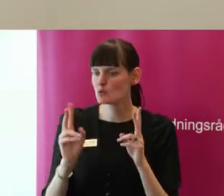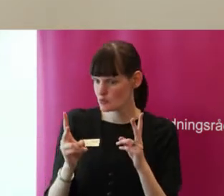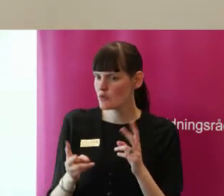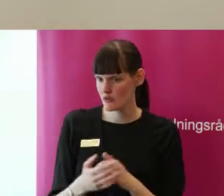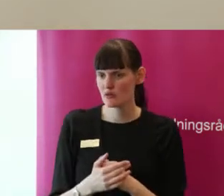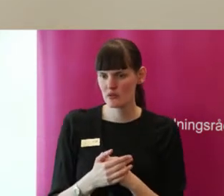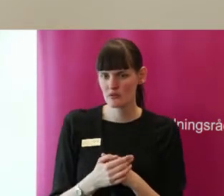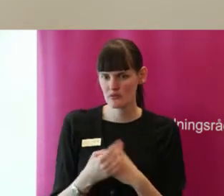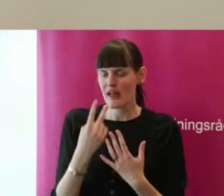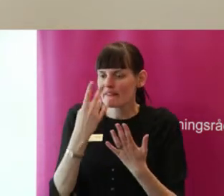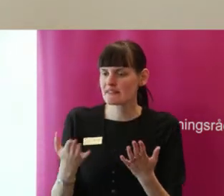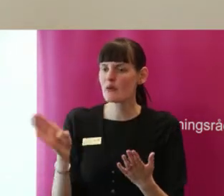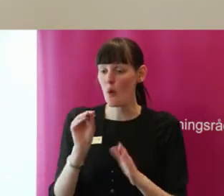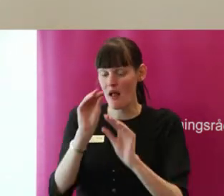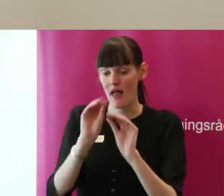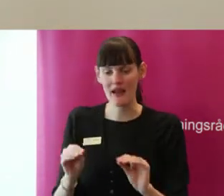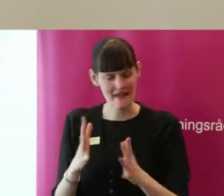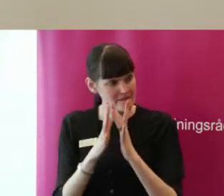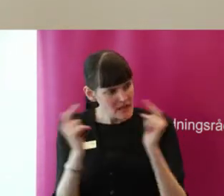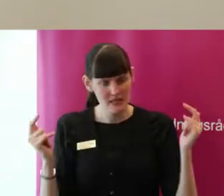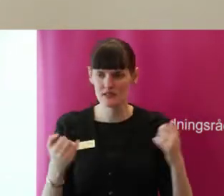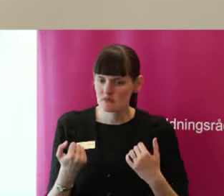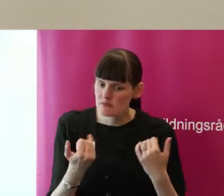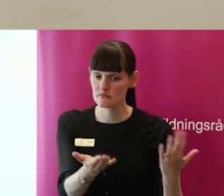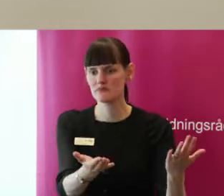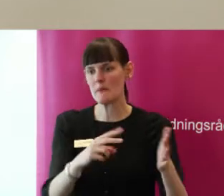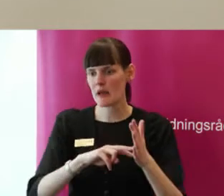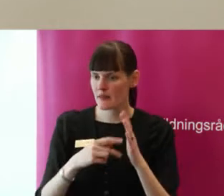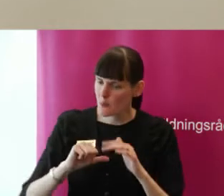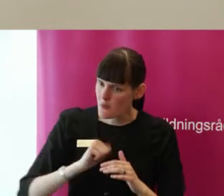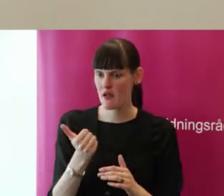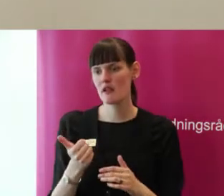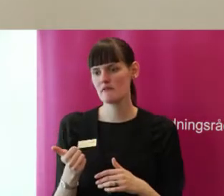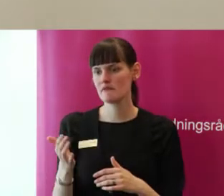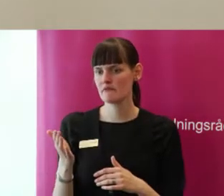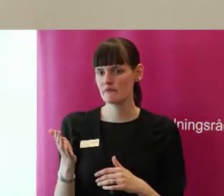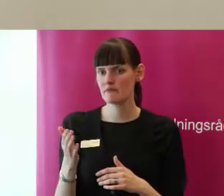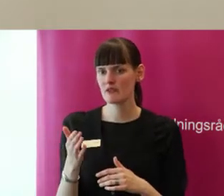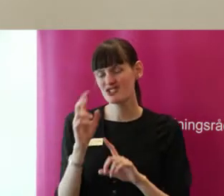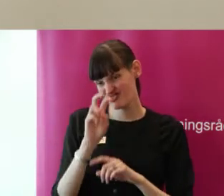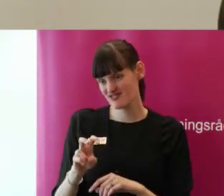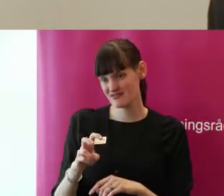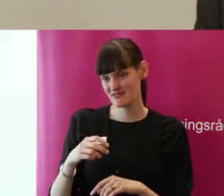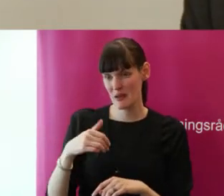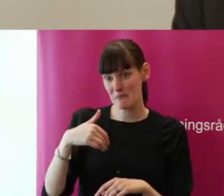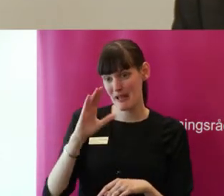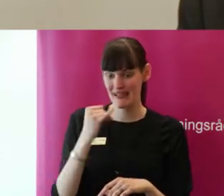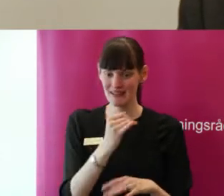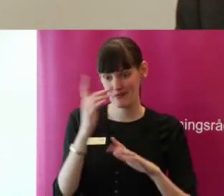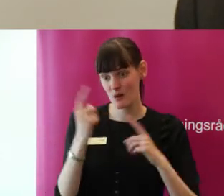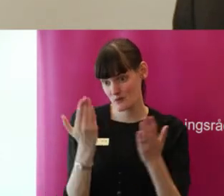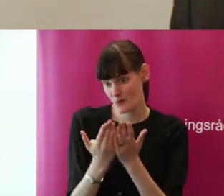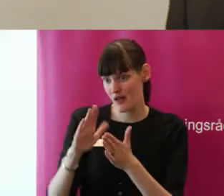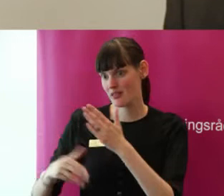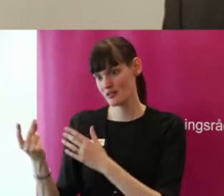sig uttryck att när lärarna får friheten som de har i större utsträckning kanske inom det här utbildningsväsendet,